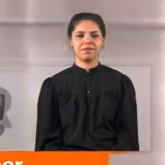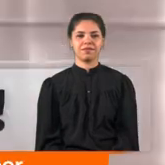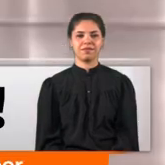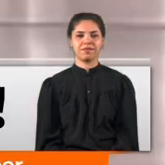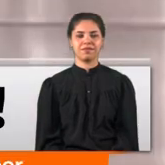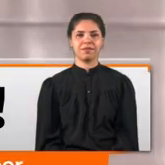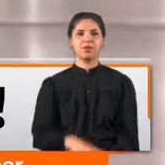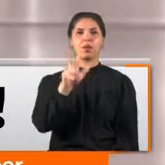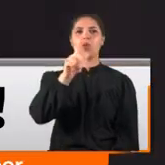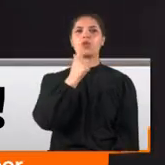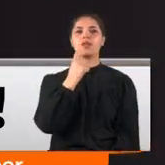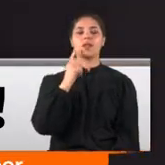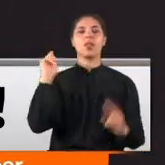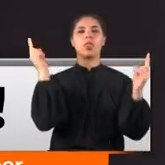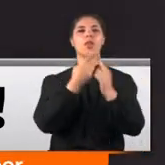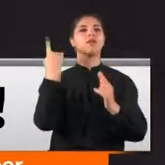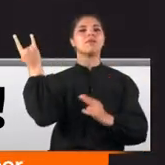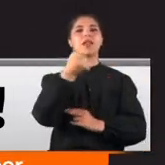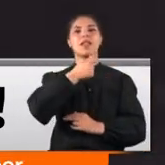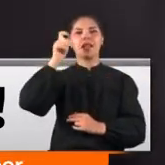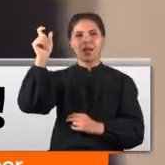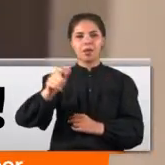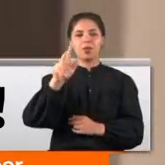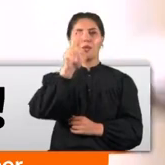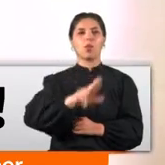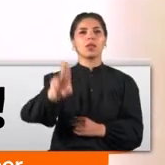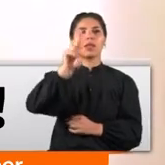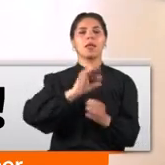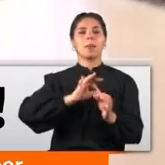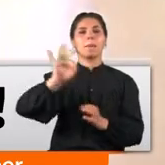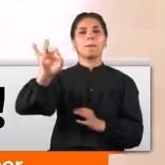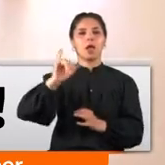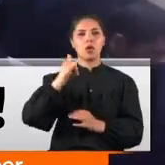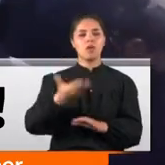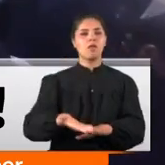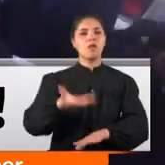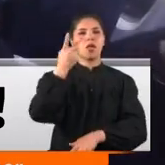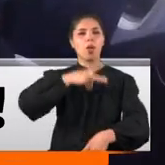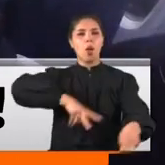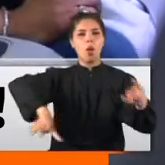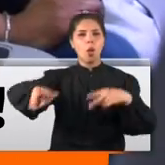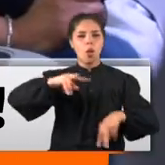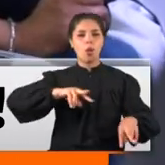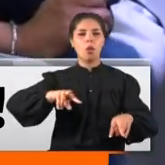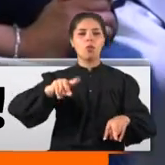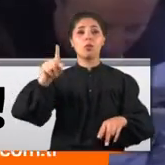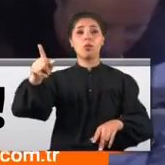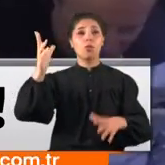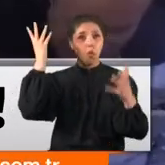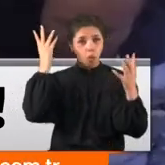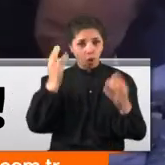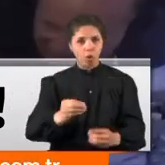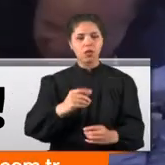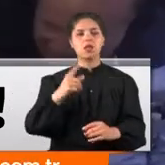cabinet. 33 yıldır dünyayı gezen adam 37 milyon kilometreden fazla yol yaptı. Yani mümkün olsa